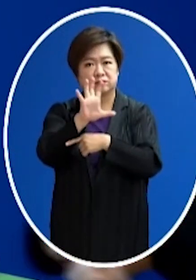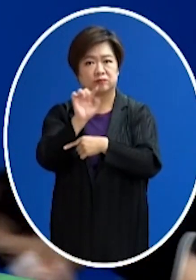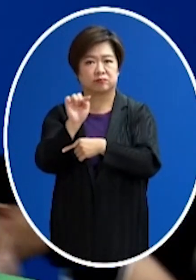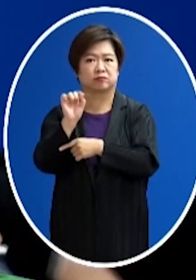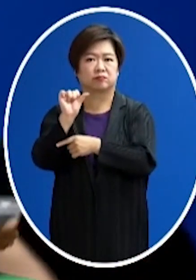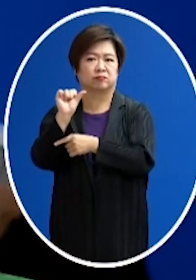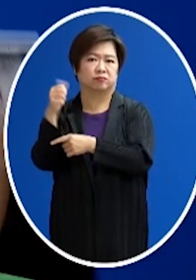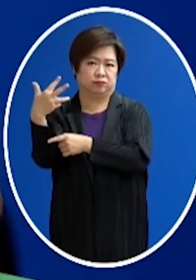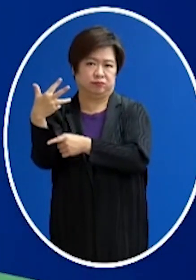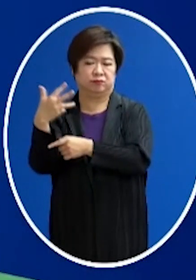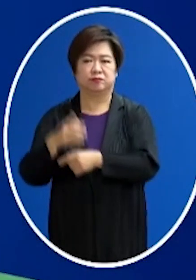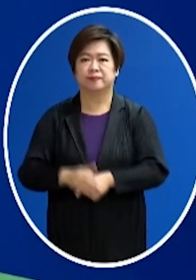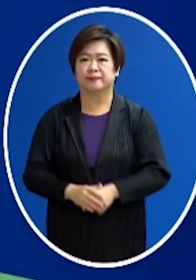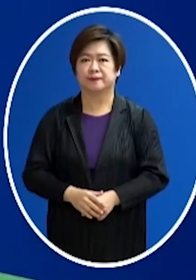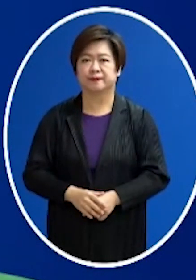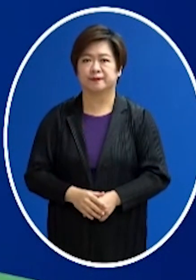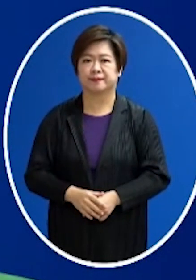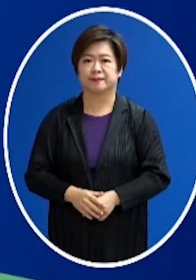99.58%。